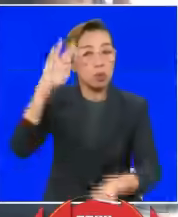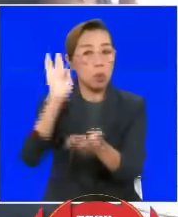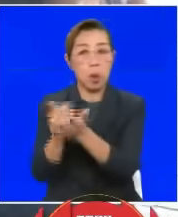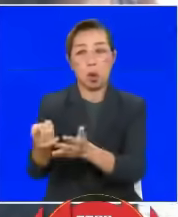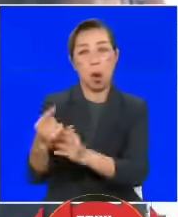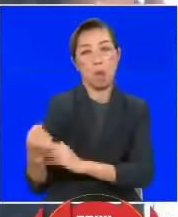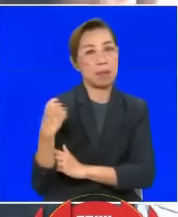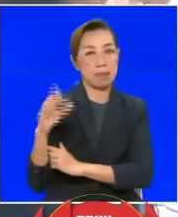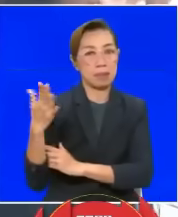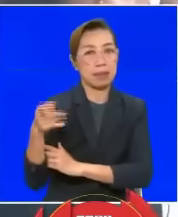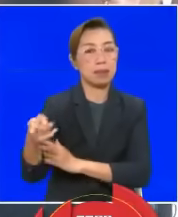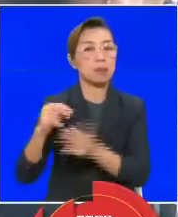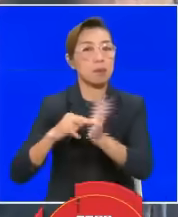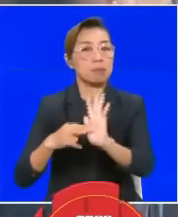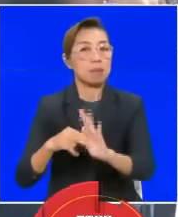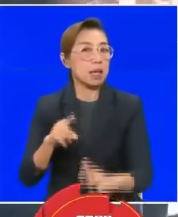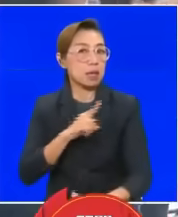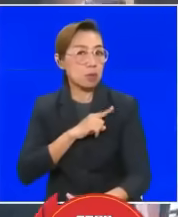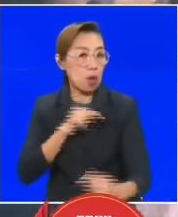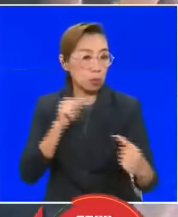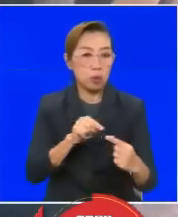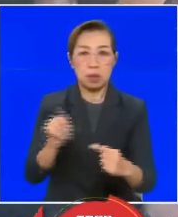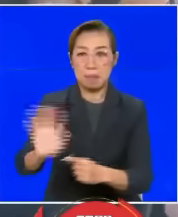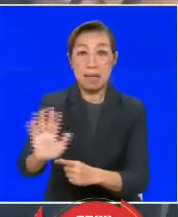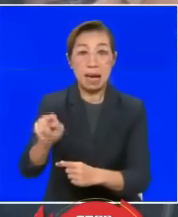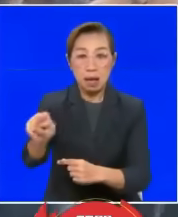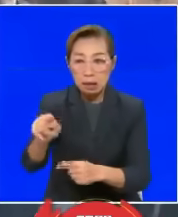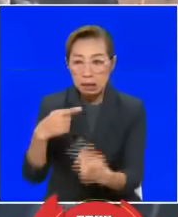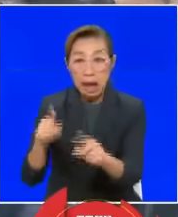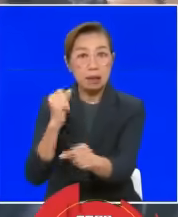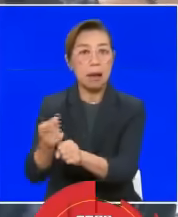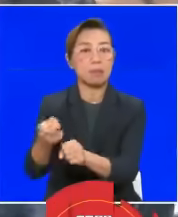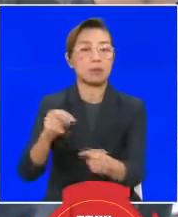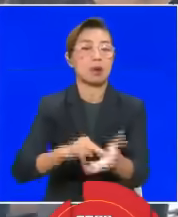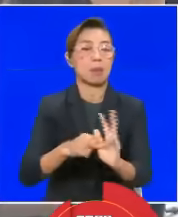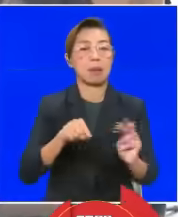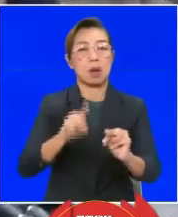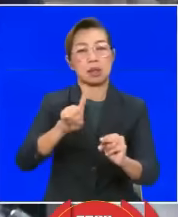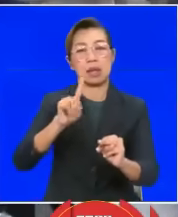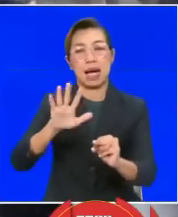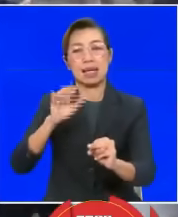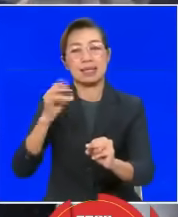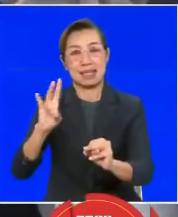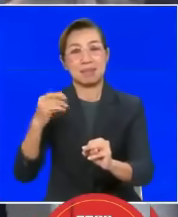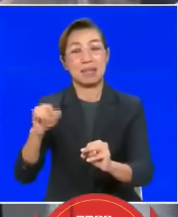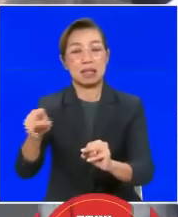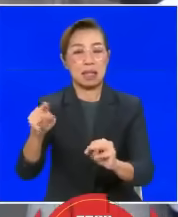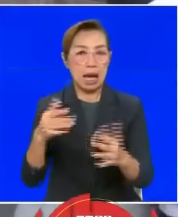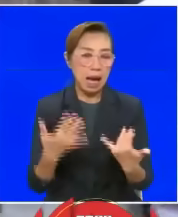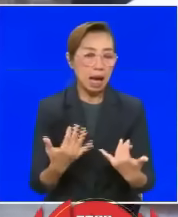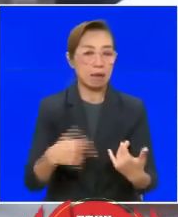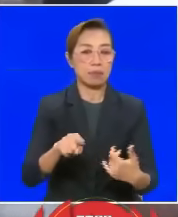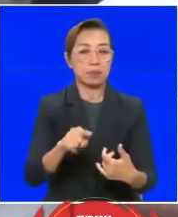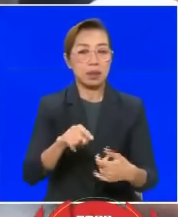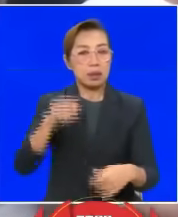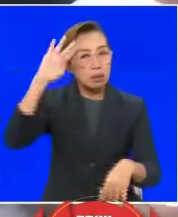ฐานเข้าสู่สำนวนได้ซึ่งก็จะเป็นการปฏิบัติหน้าที่โดยมิชอบและพลตำรวจเอกสุรเชษฐนะคะยังได้มีการยกตัวอย่างเพื่อให้เห็น